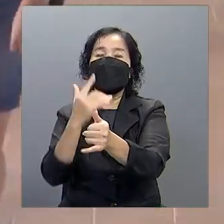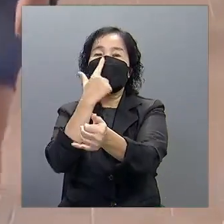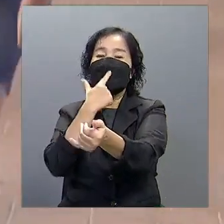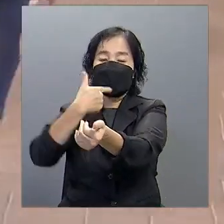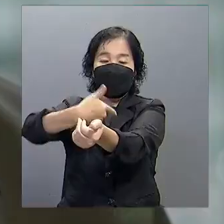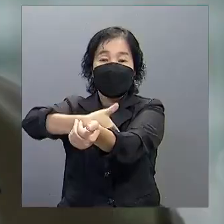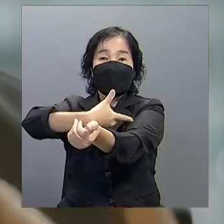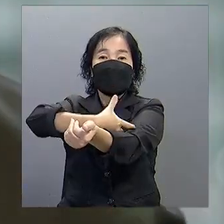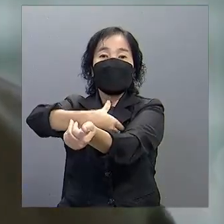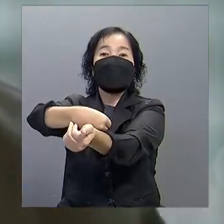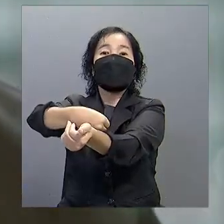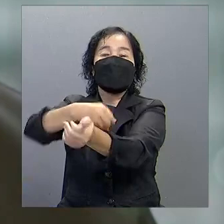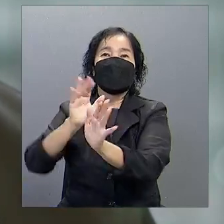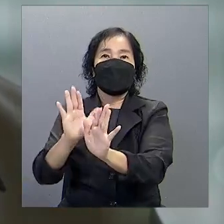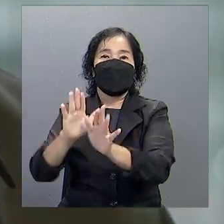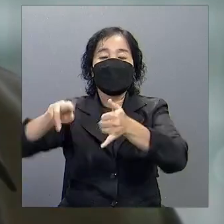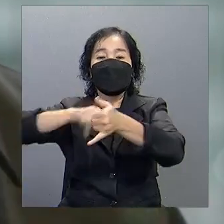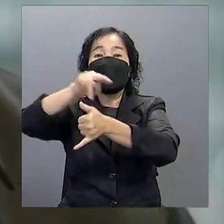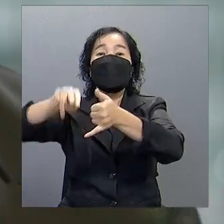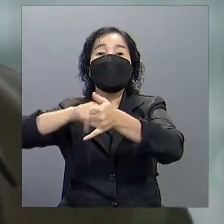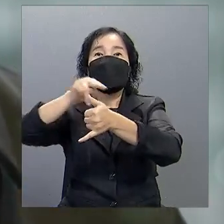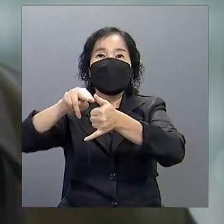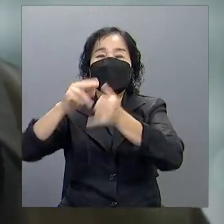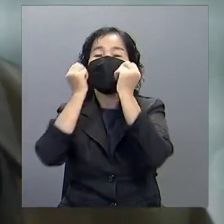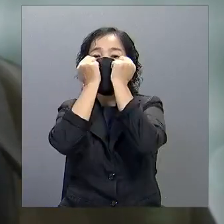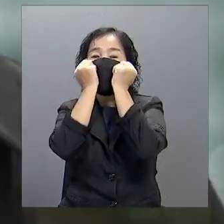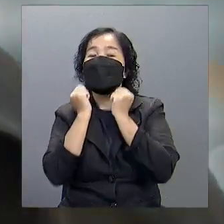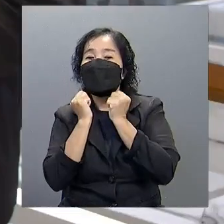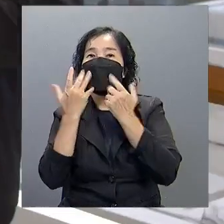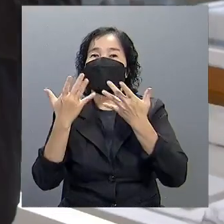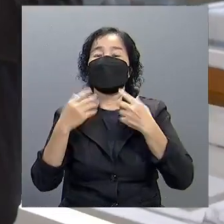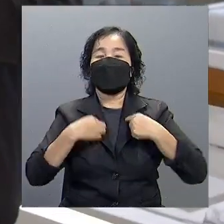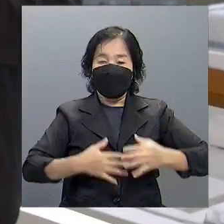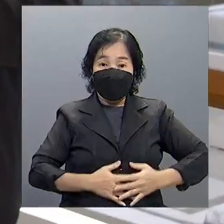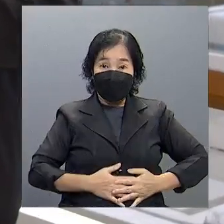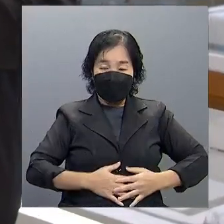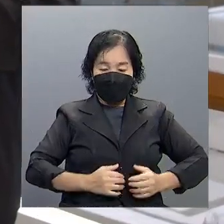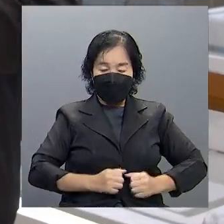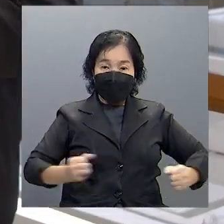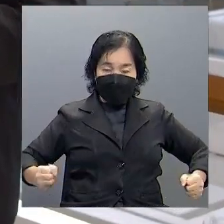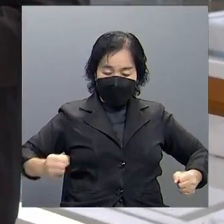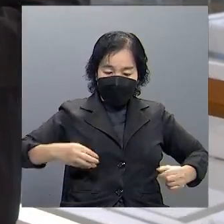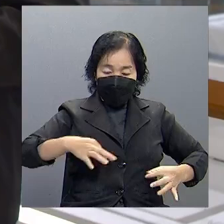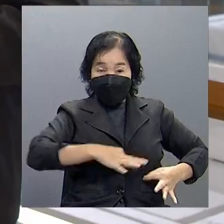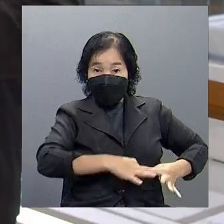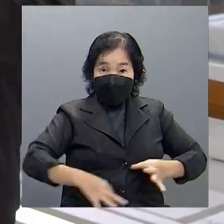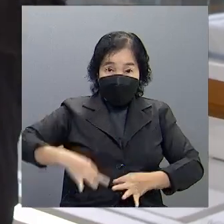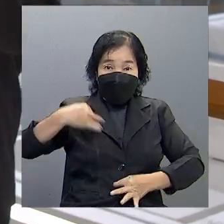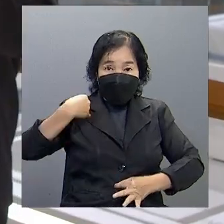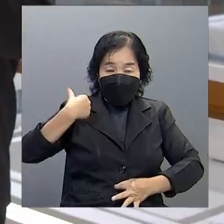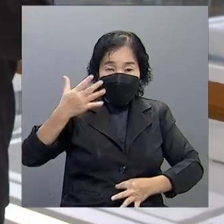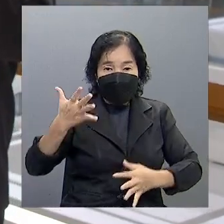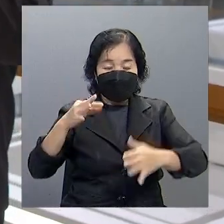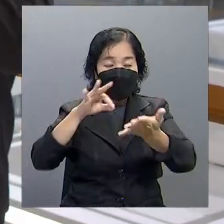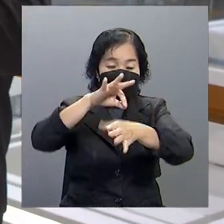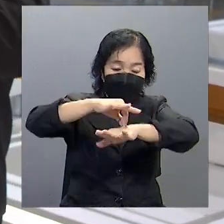าขอดูในร่มผ้าหน่อยเช่นที่เสื้อที่หน้าท้องที่อะไรเงี้ย อ ันดับแรกที่เราจะต้องเซตความสำคัญก่อนก็ประเ